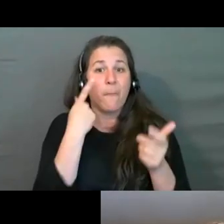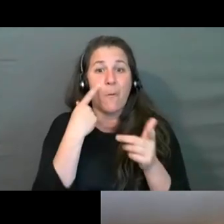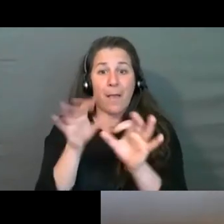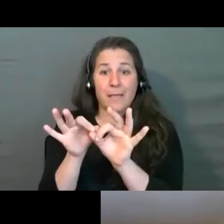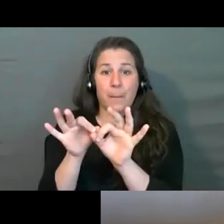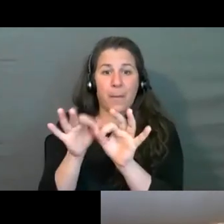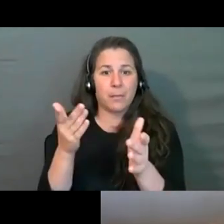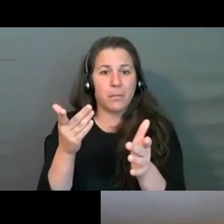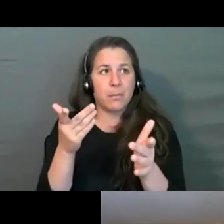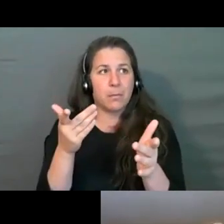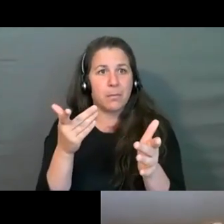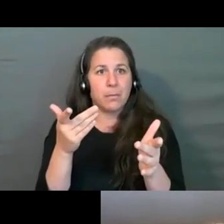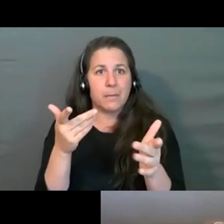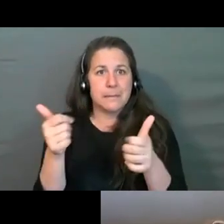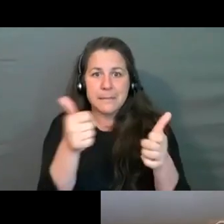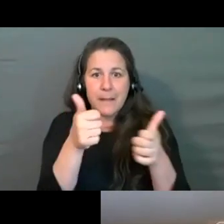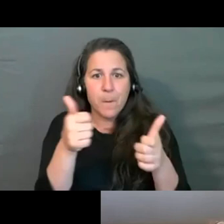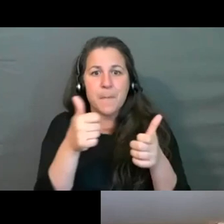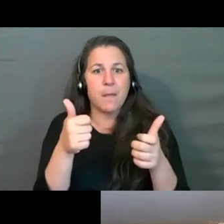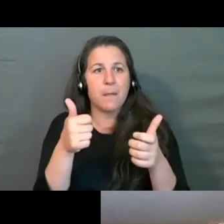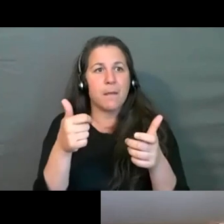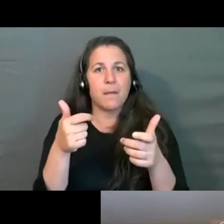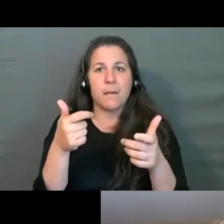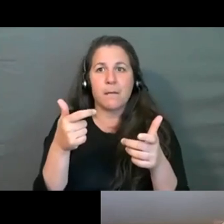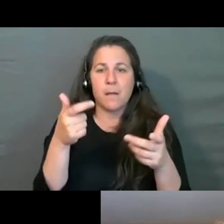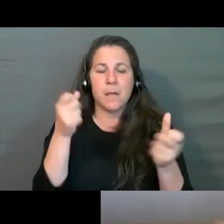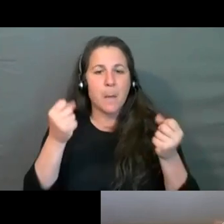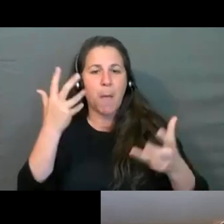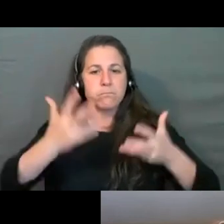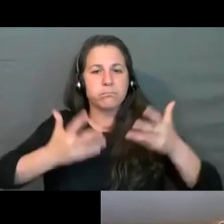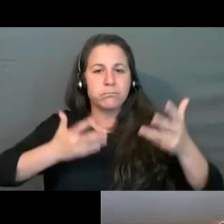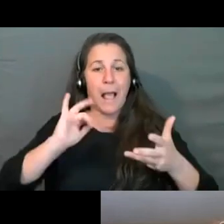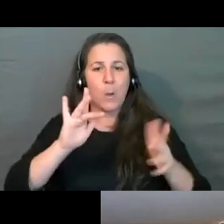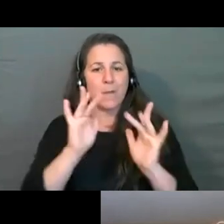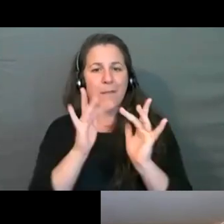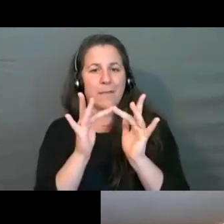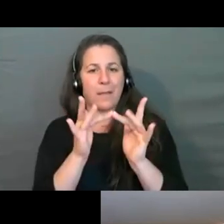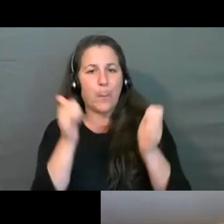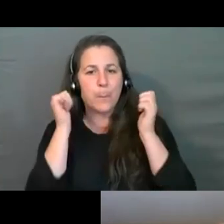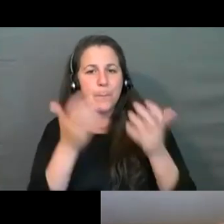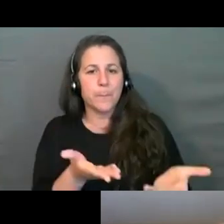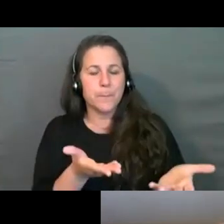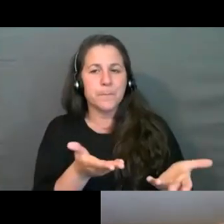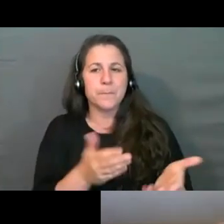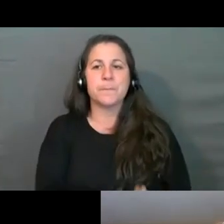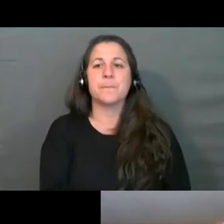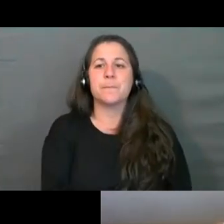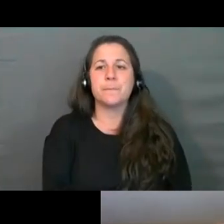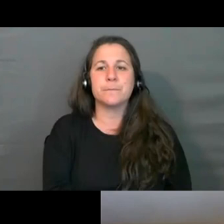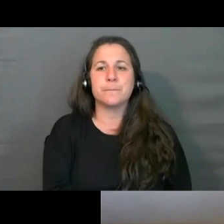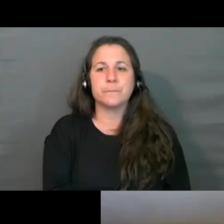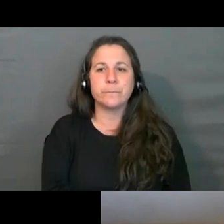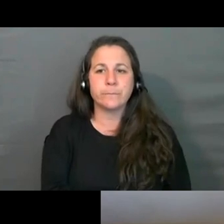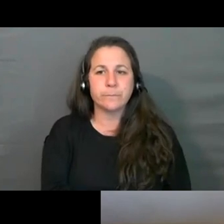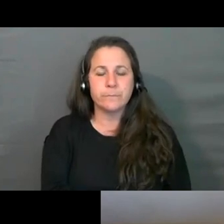va quand même bien, puis on est capable de suivre les gestes. Là. Je vous dirais, ce qui peut être